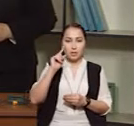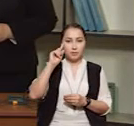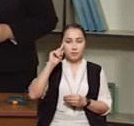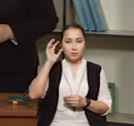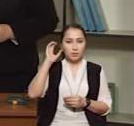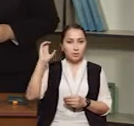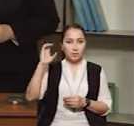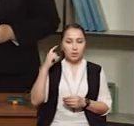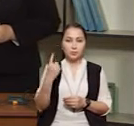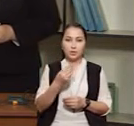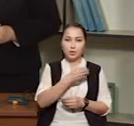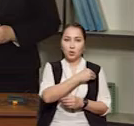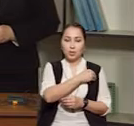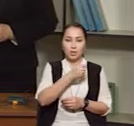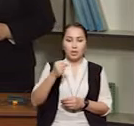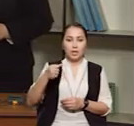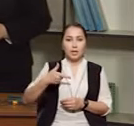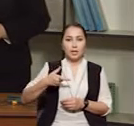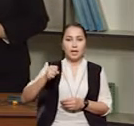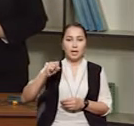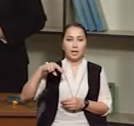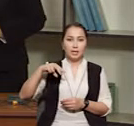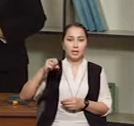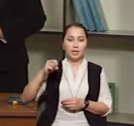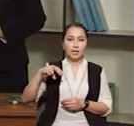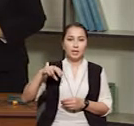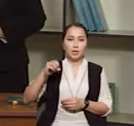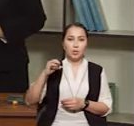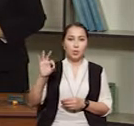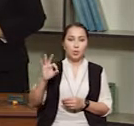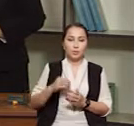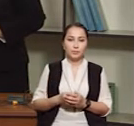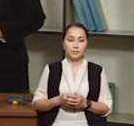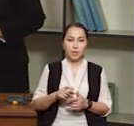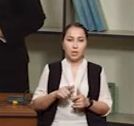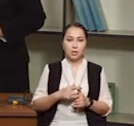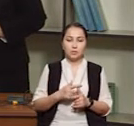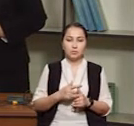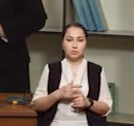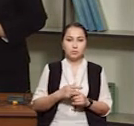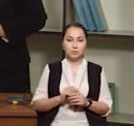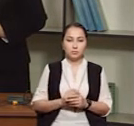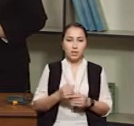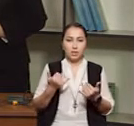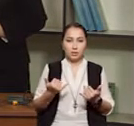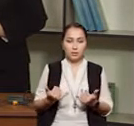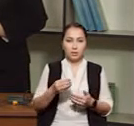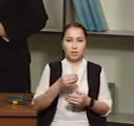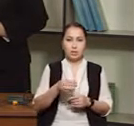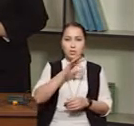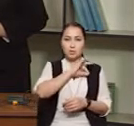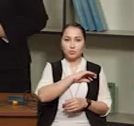eshitgan bo'lsangiz, birinchi termometr Galileo Galilei tomonidan yaratilgan. Lekin hozirgi biz